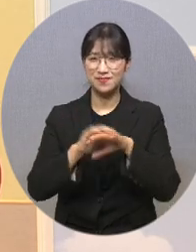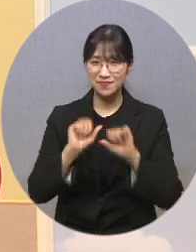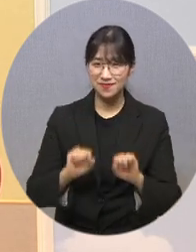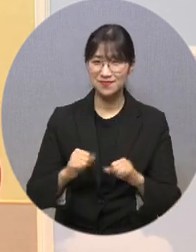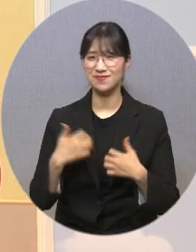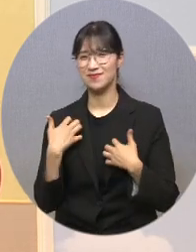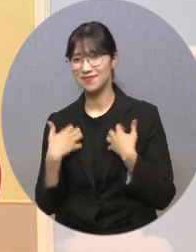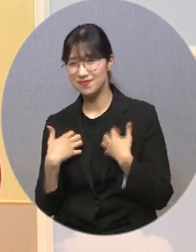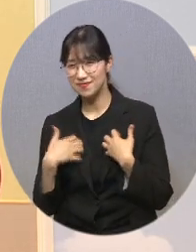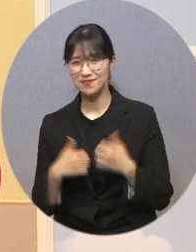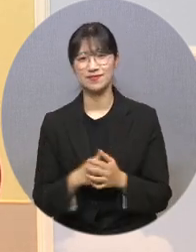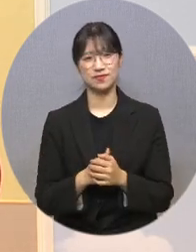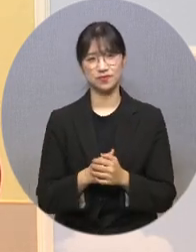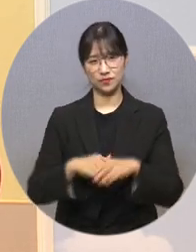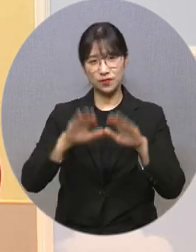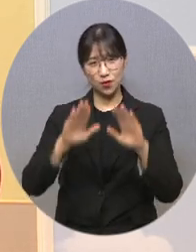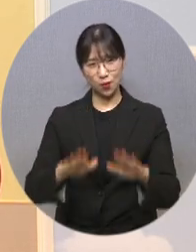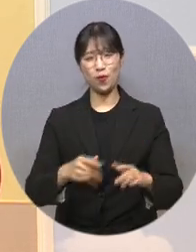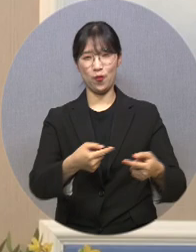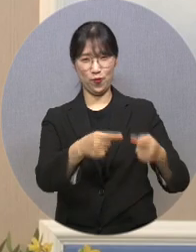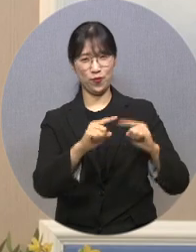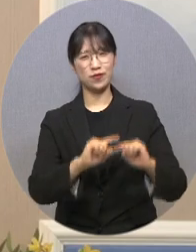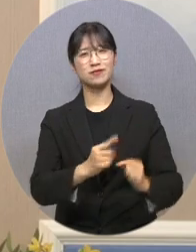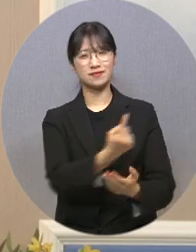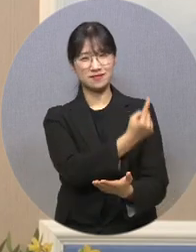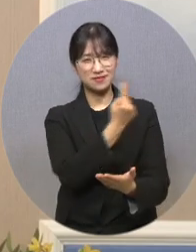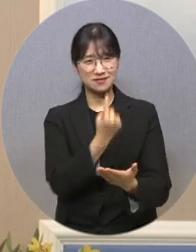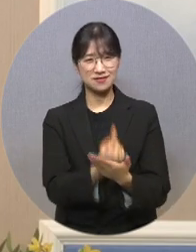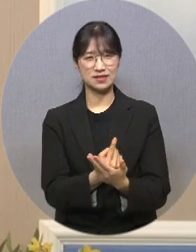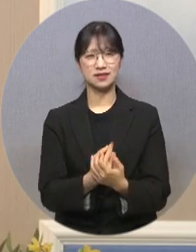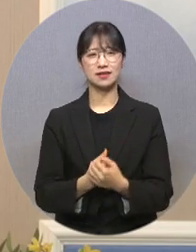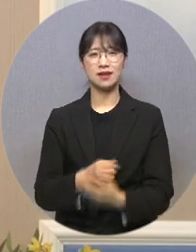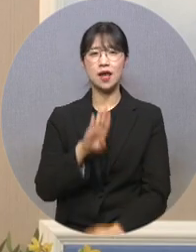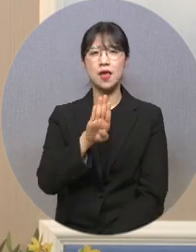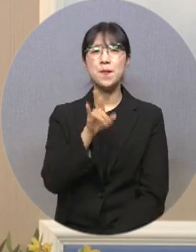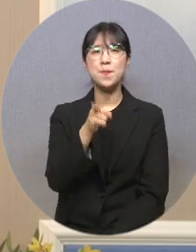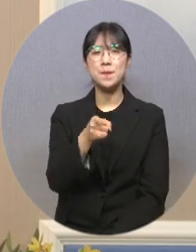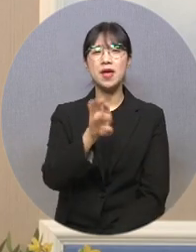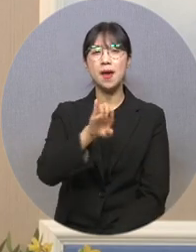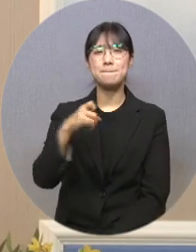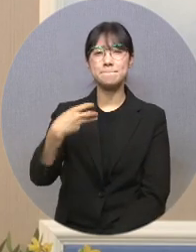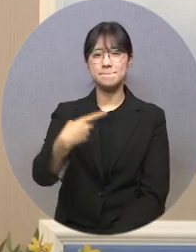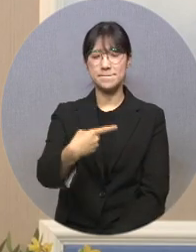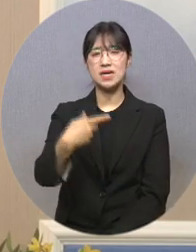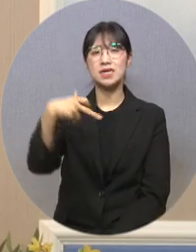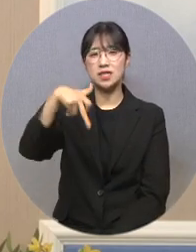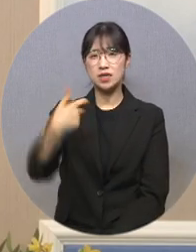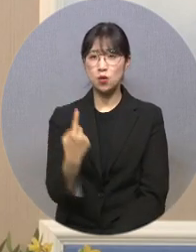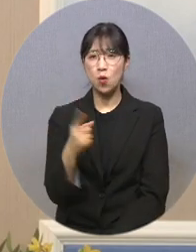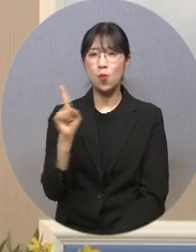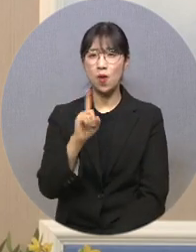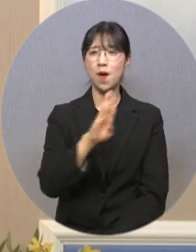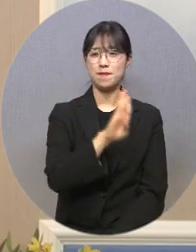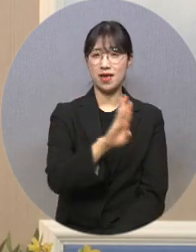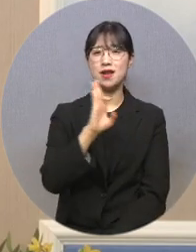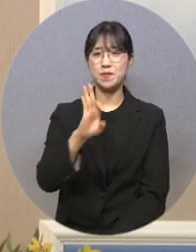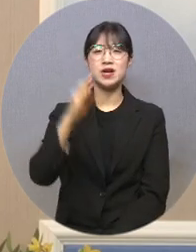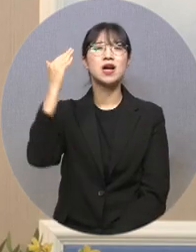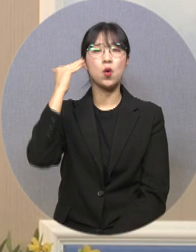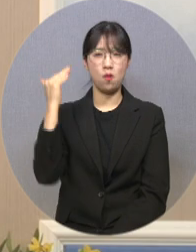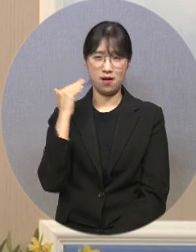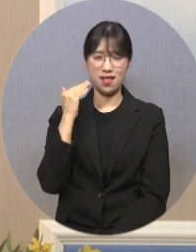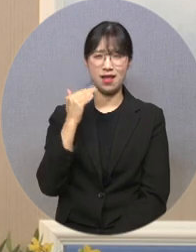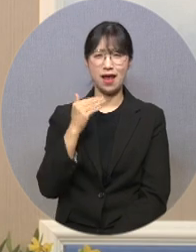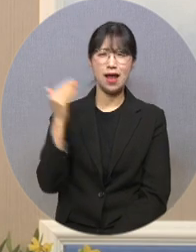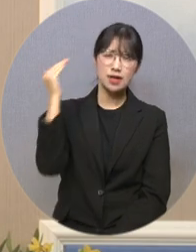저희 오늘 이렇게 출연을 해주셨는데요. 네. 베풀코라는 프로그램은 배리어 프리 코리아를 뜻하는 말로